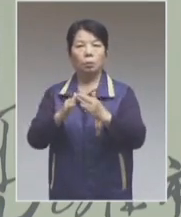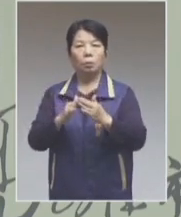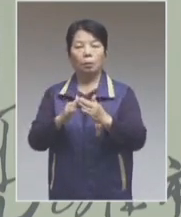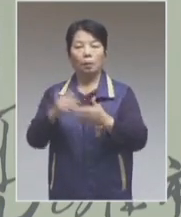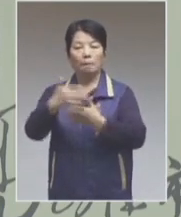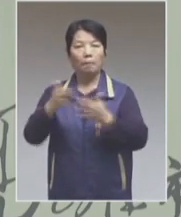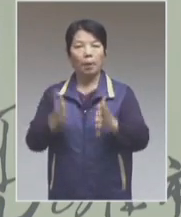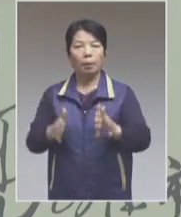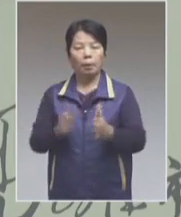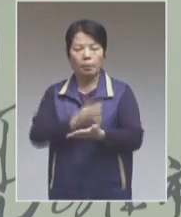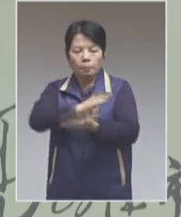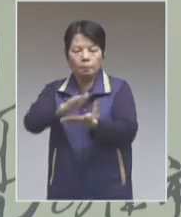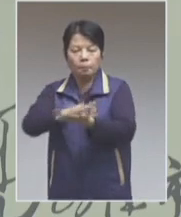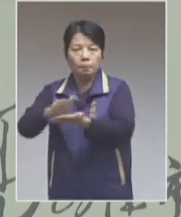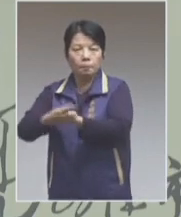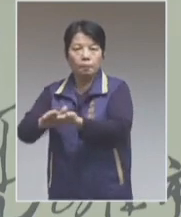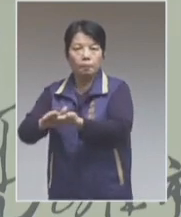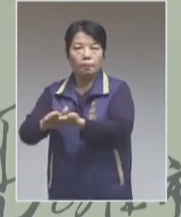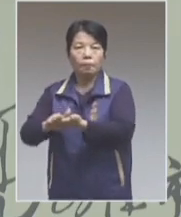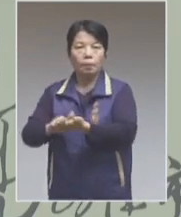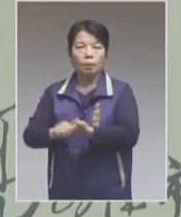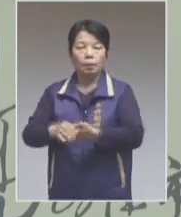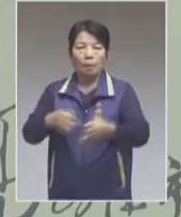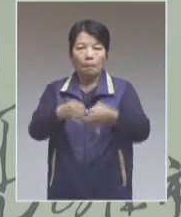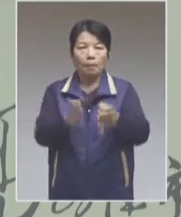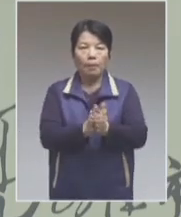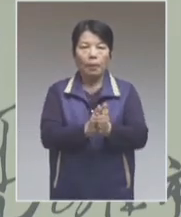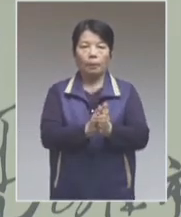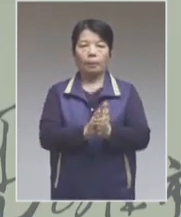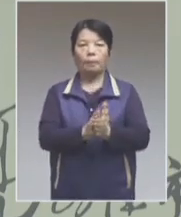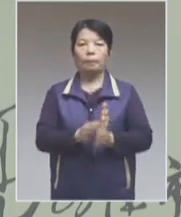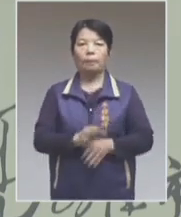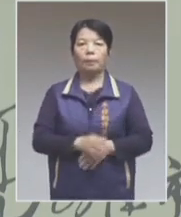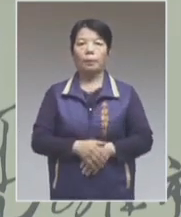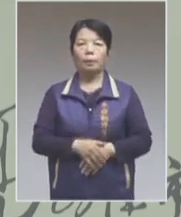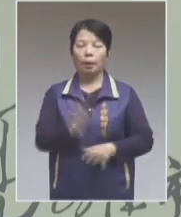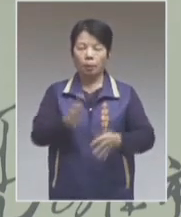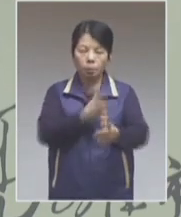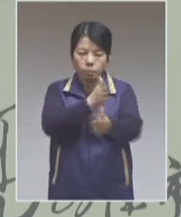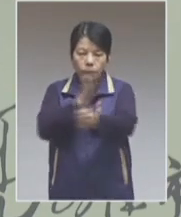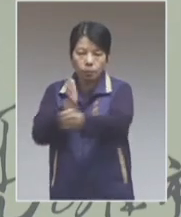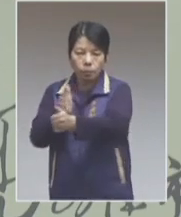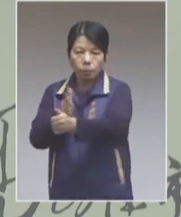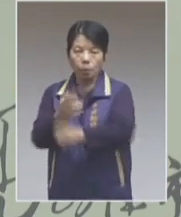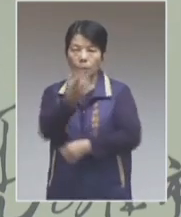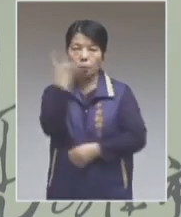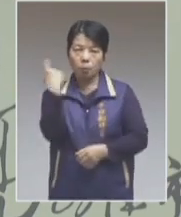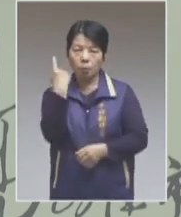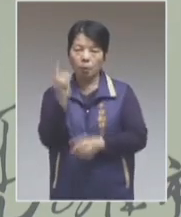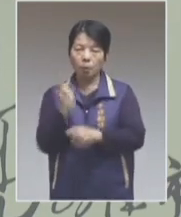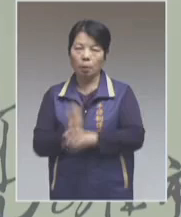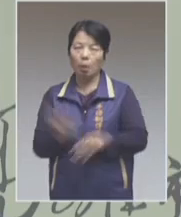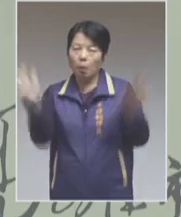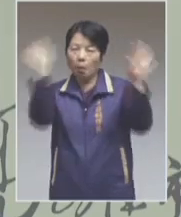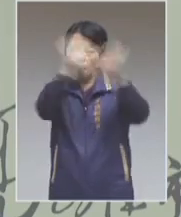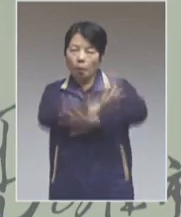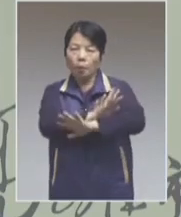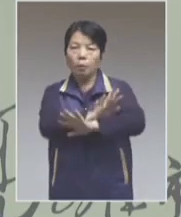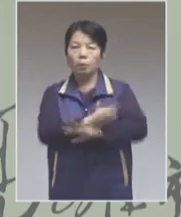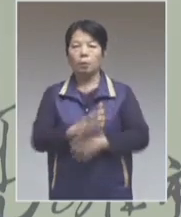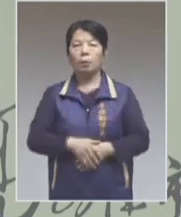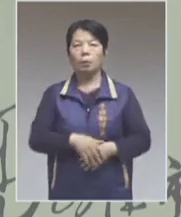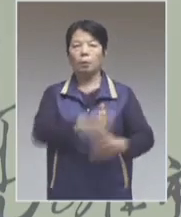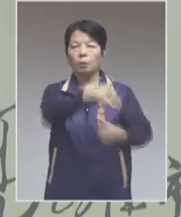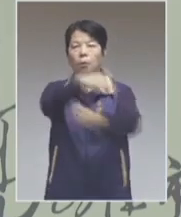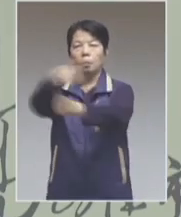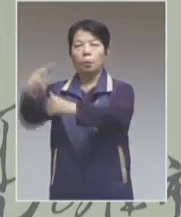面啊做清消，然后啊立刻展开啊连夜展开疫调，那所以在昨天一个晚上啊我们在召回采